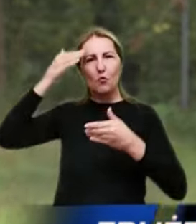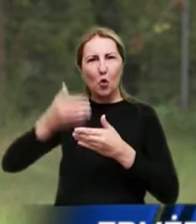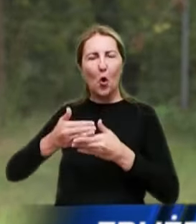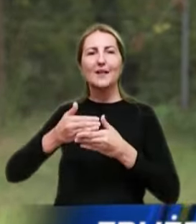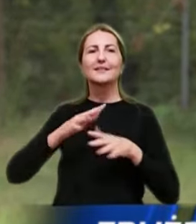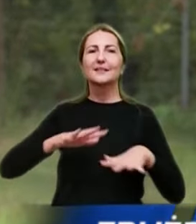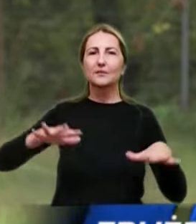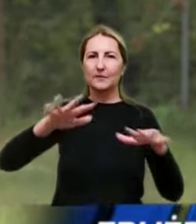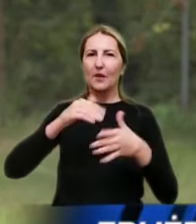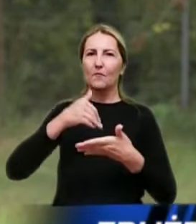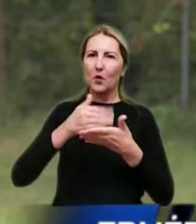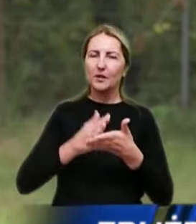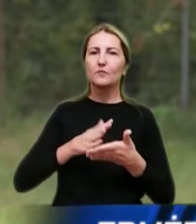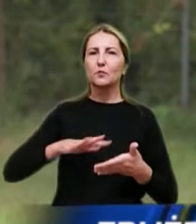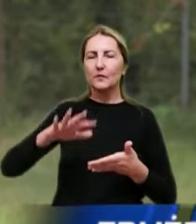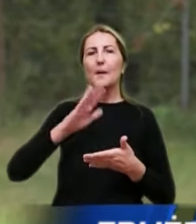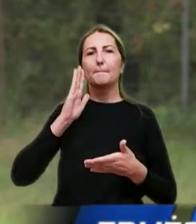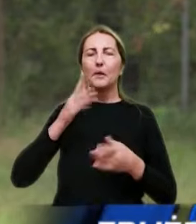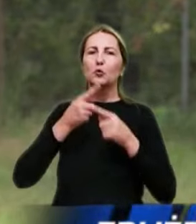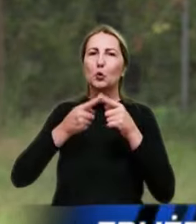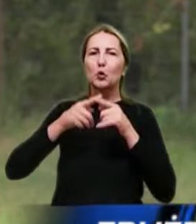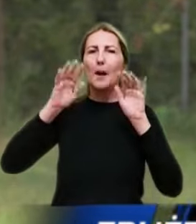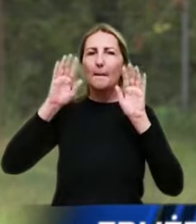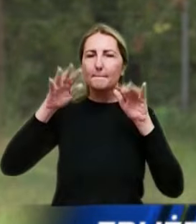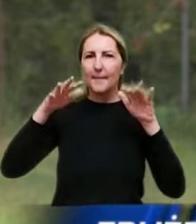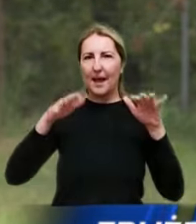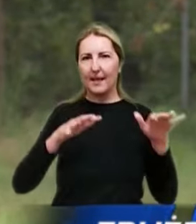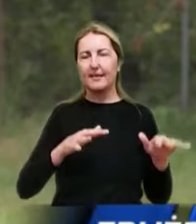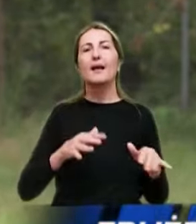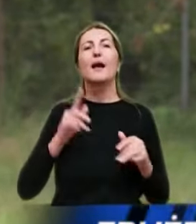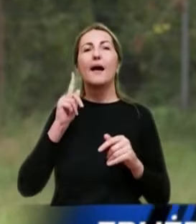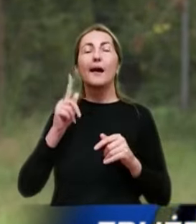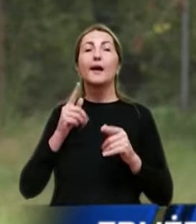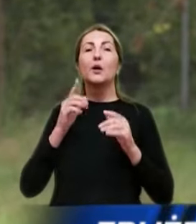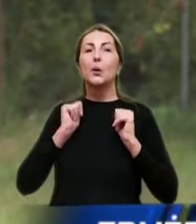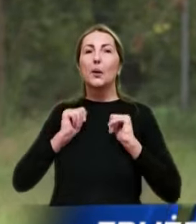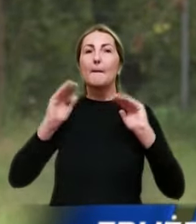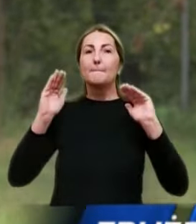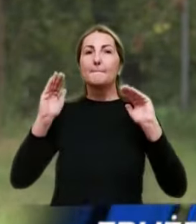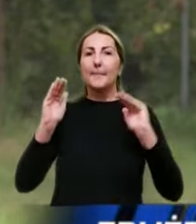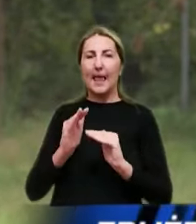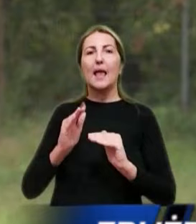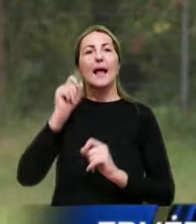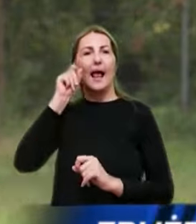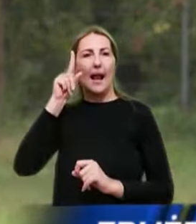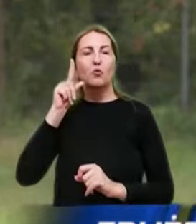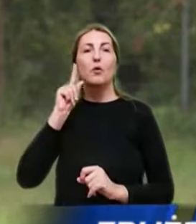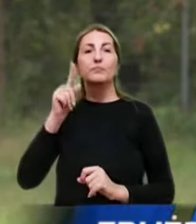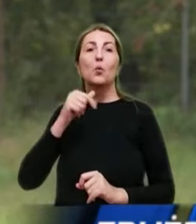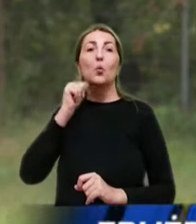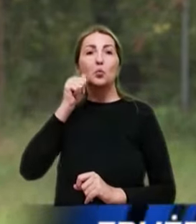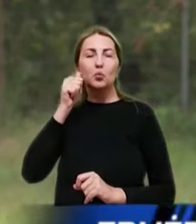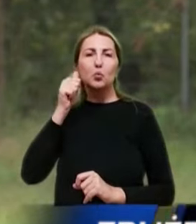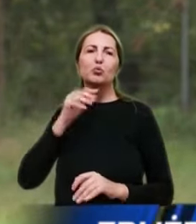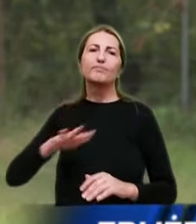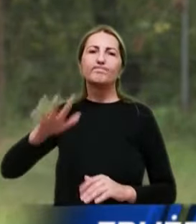możemy spodziewać się przelotnych opadów deszczu. Sytuacja uspokoi się dopiero o poranku. Jutro na termometrach w regionie od